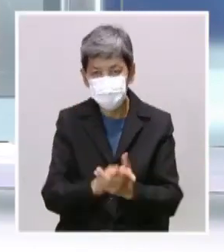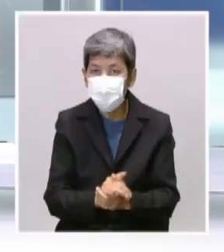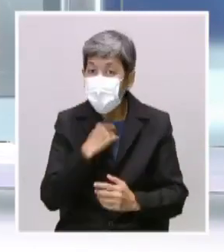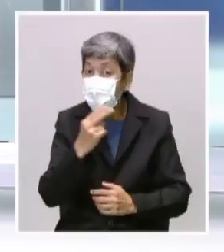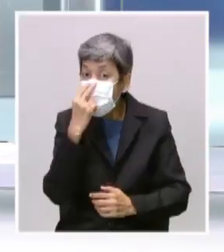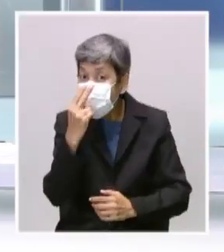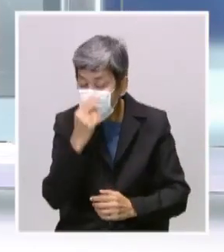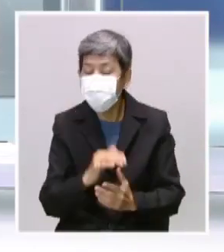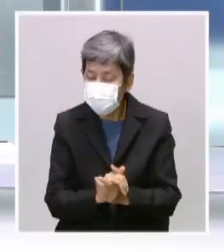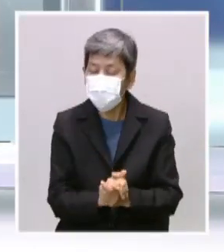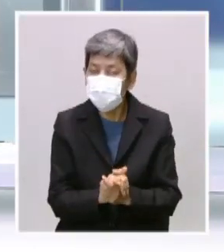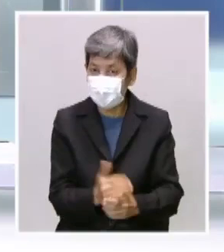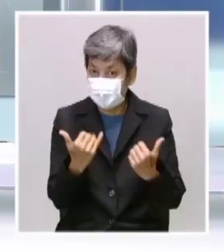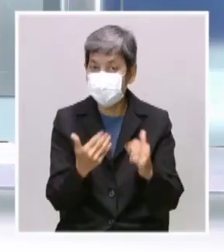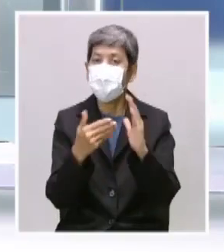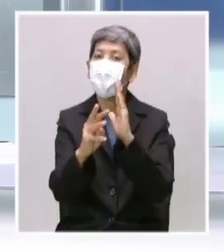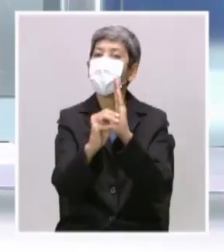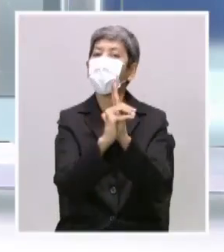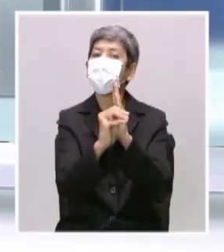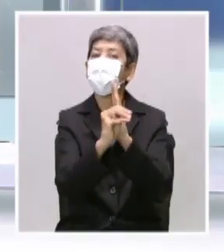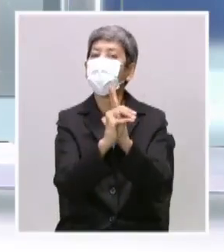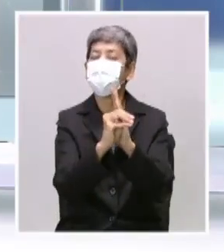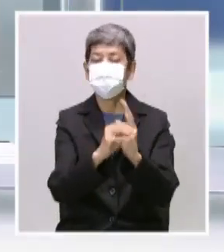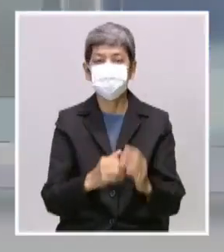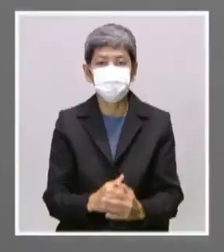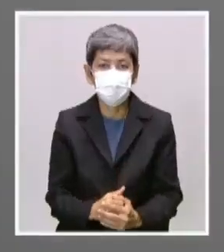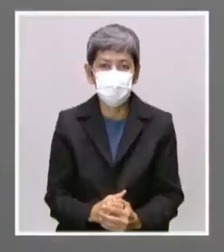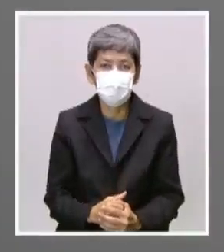านผู้ชมได้ดูเหตุการณ์กันก่อนเลยค่ะในพื้นที่จังหวัดมุกดาหารค่ะ